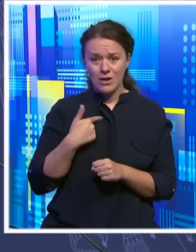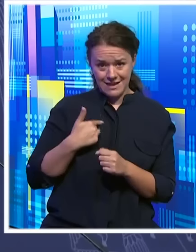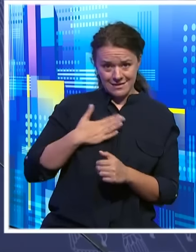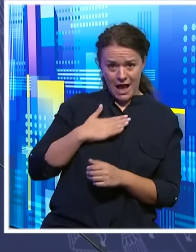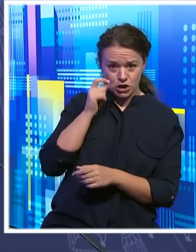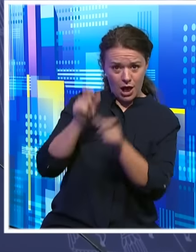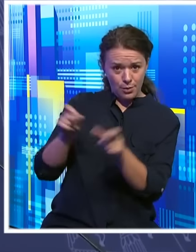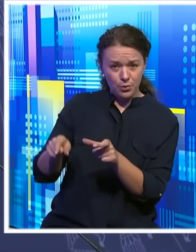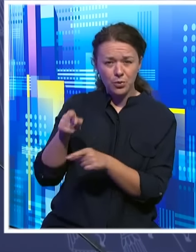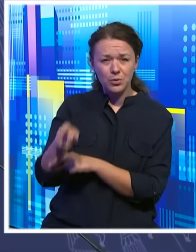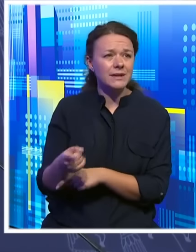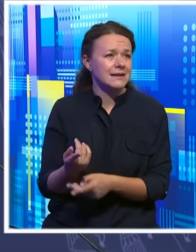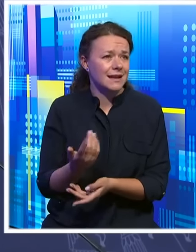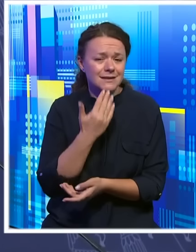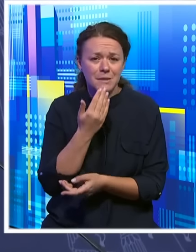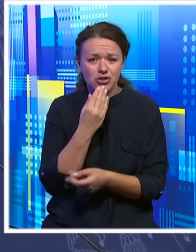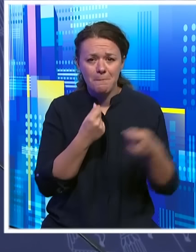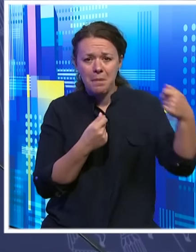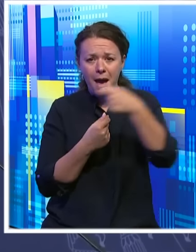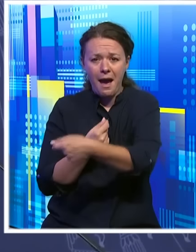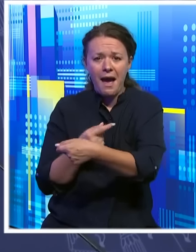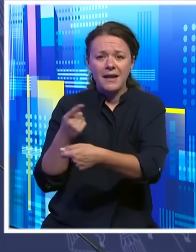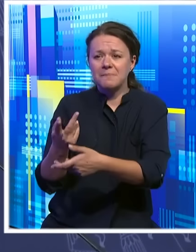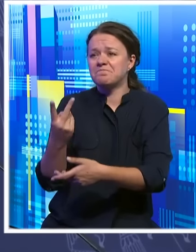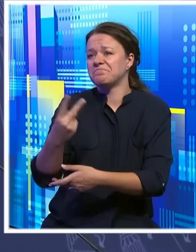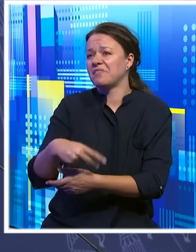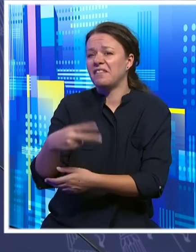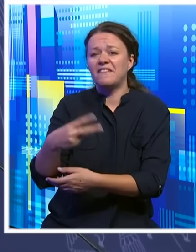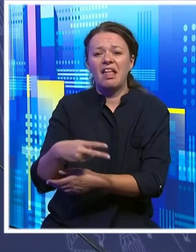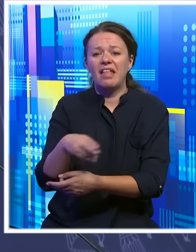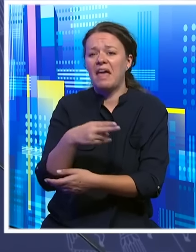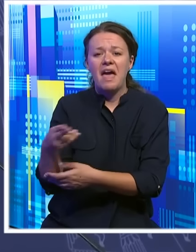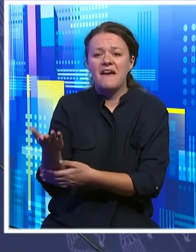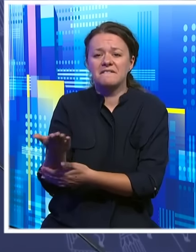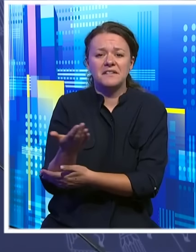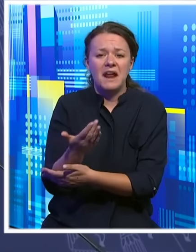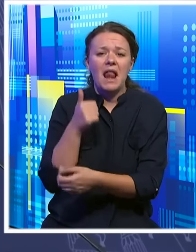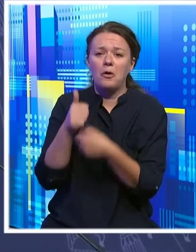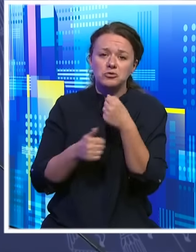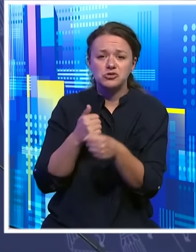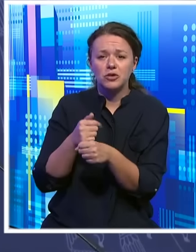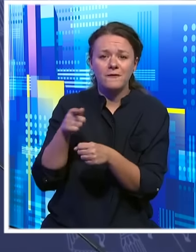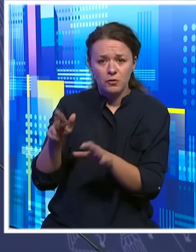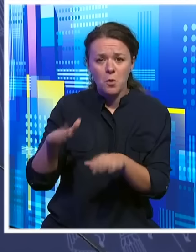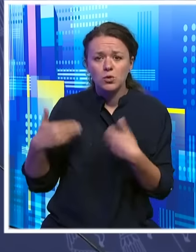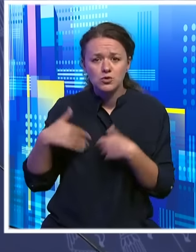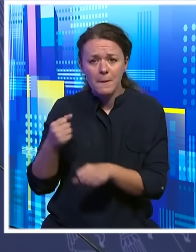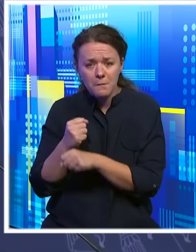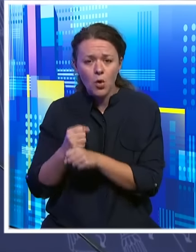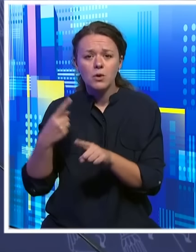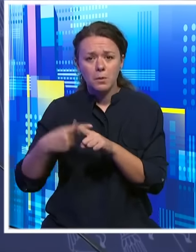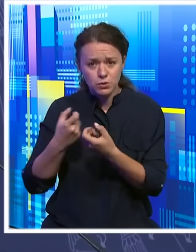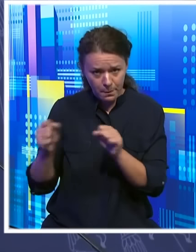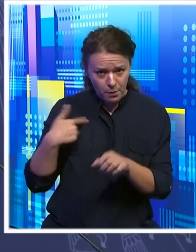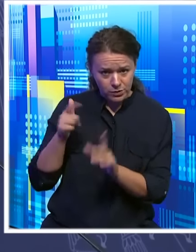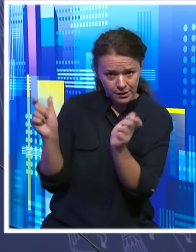ljude koji za neku crkavicu od 2000 evra crkavicu na godišnjem nivou mogu da izgube ne posao, nego mogu da izgubi slobodu.